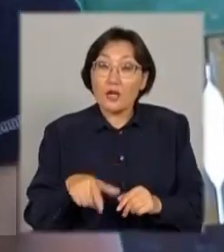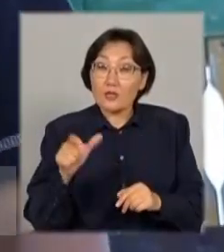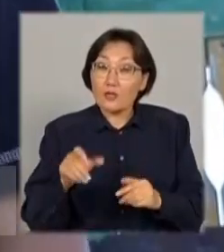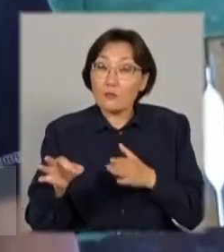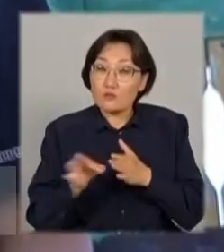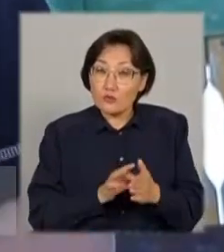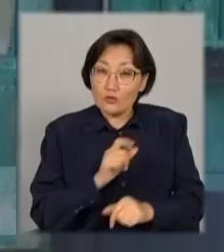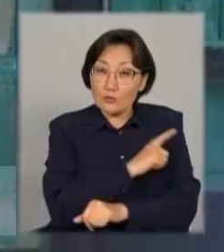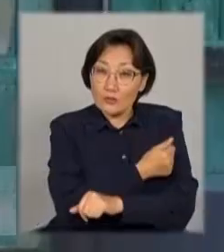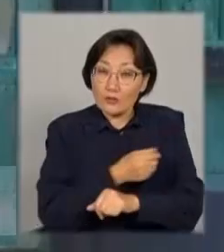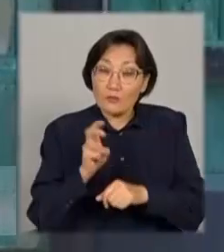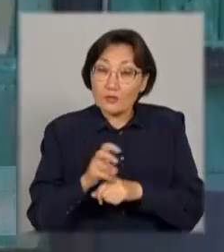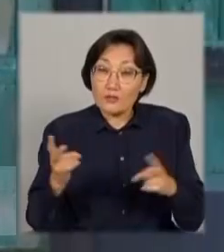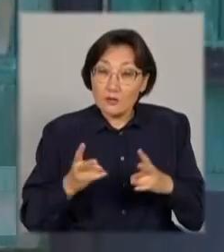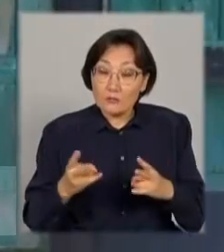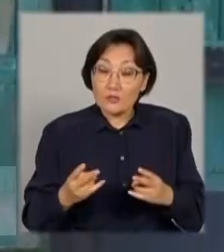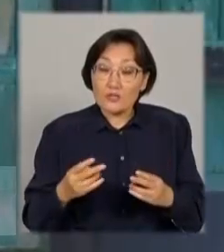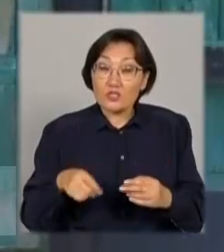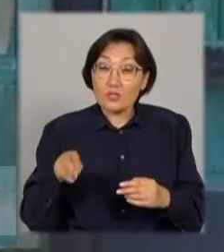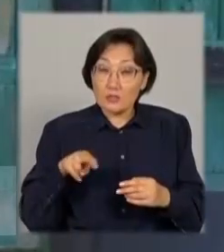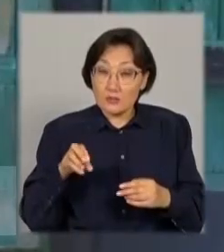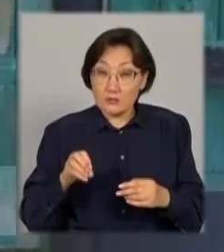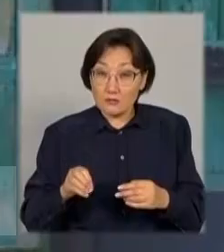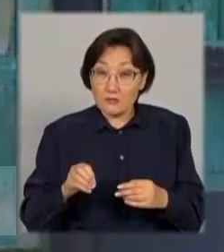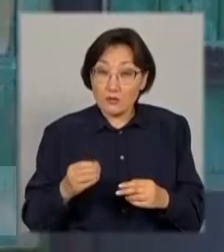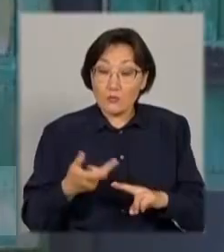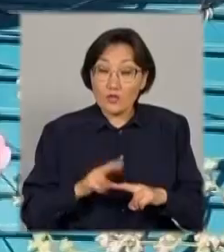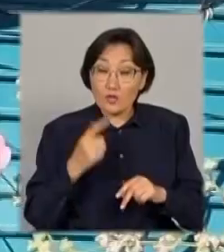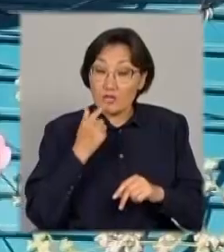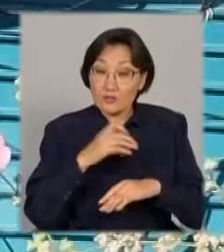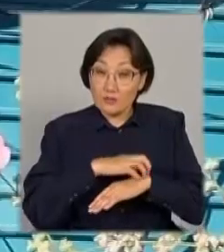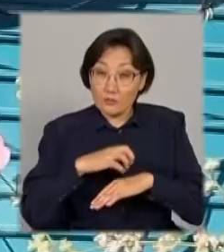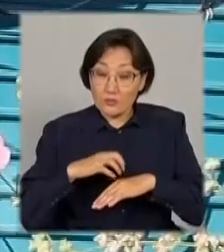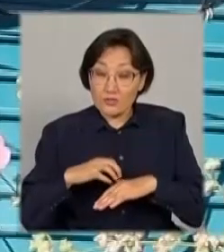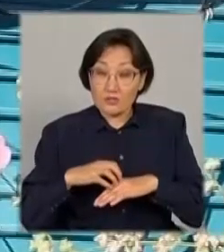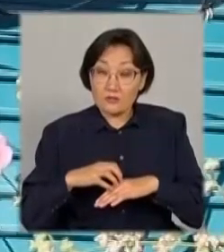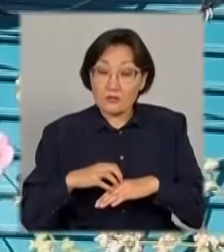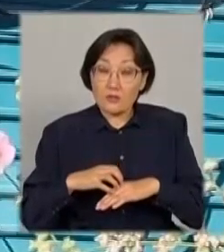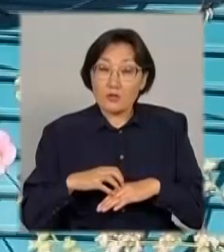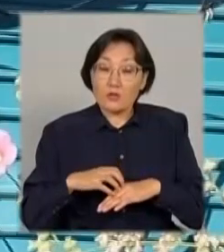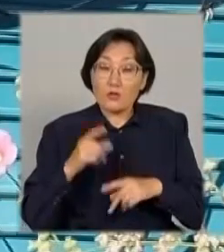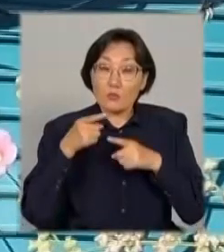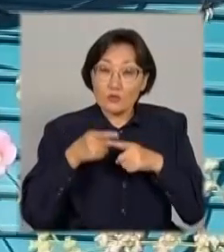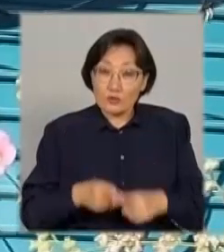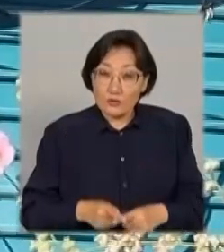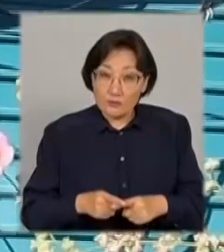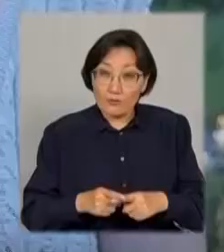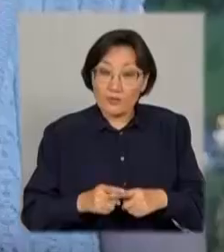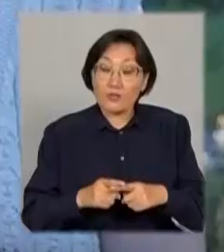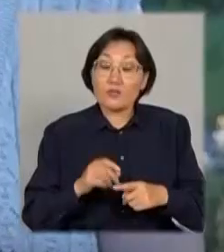әлі сол қалпында тұр деген зейнеткер Аманбай өсіп, әкімдіктің сөзіне сеніп қысқа дайындалмағанын айтып